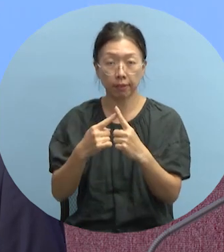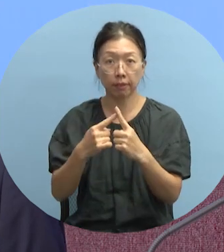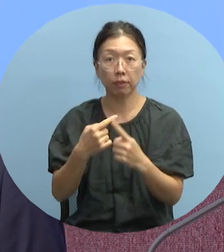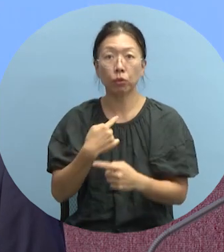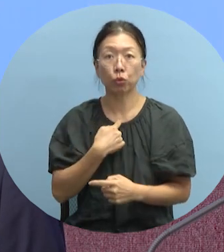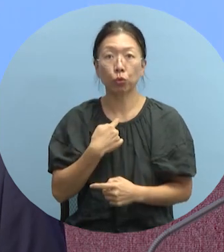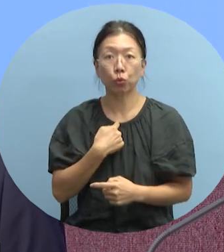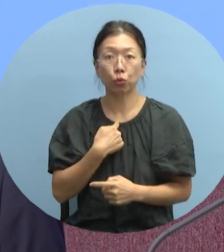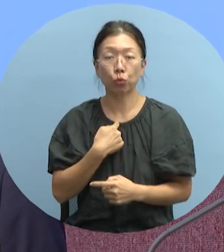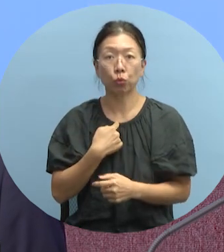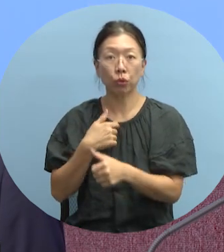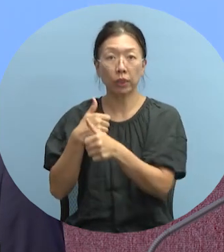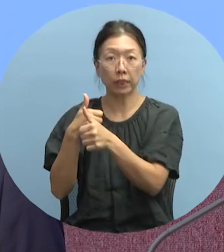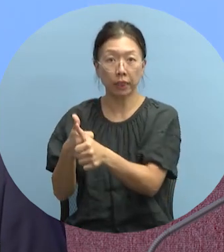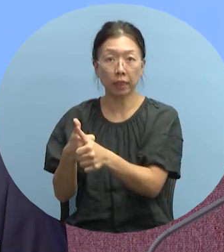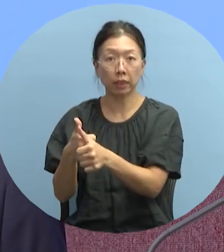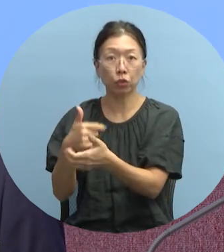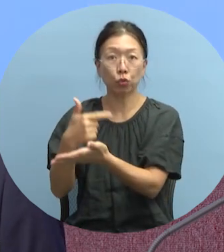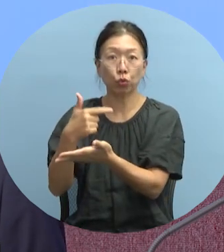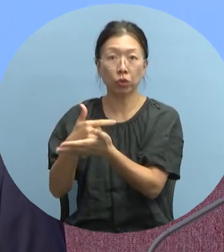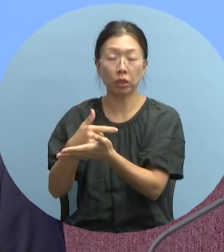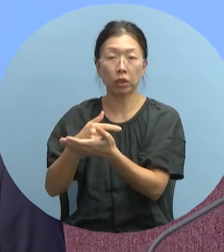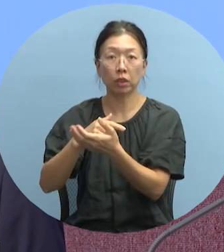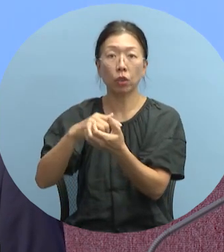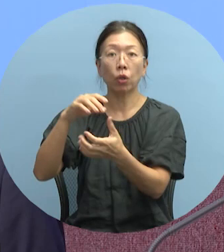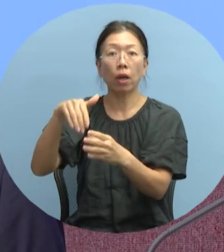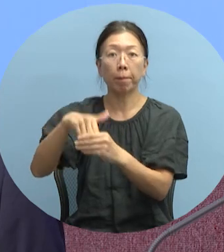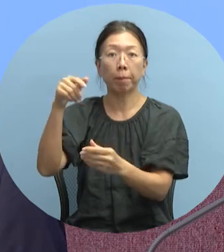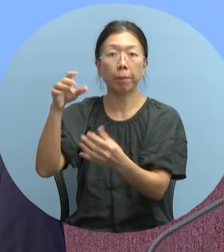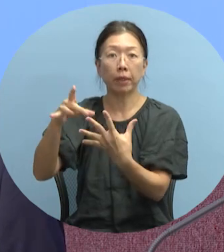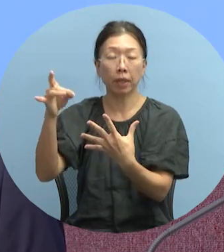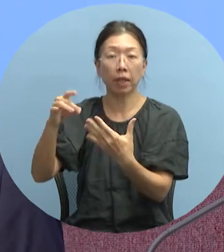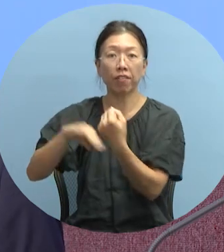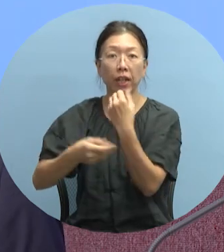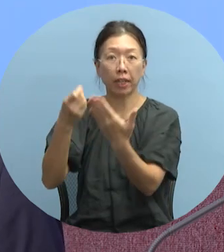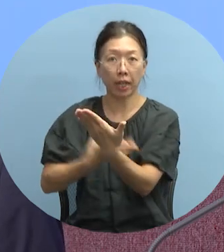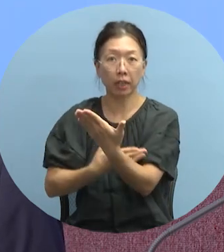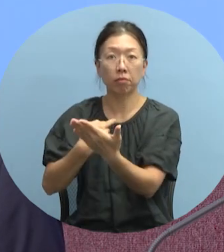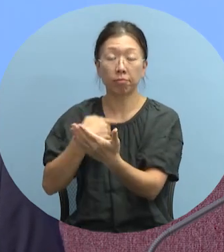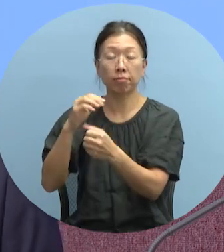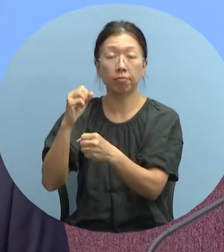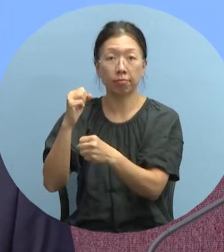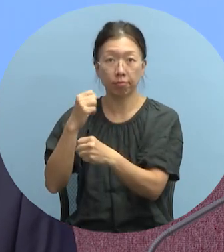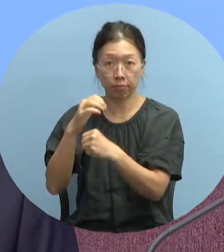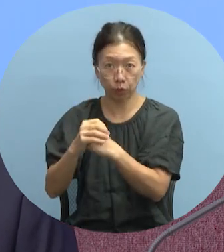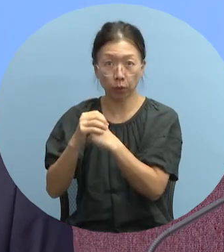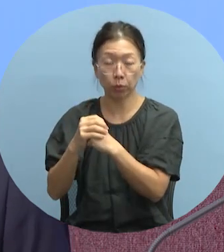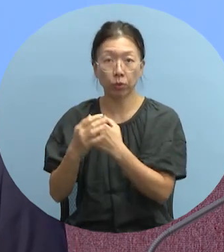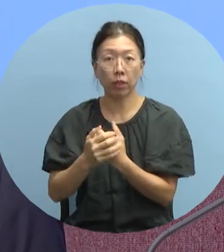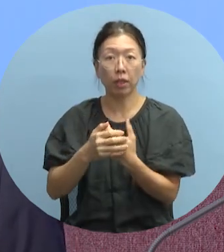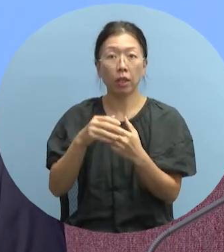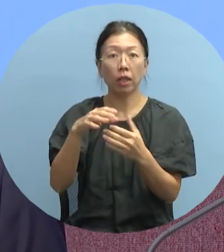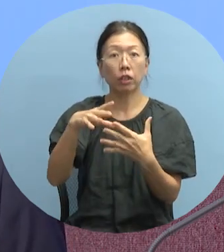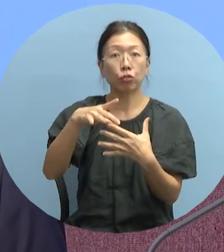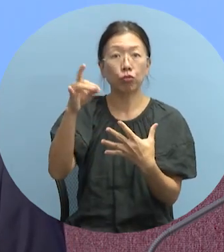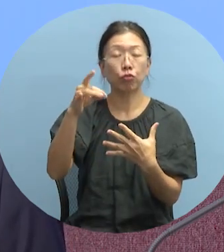意並遵守的重要的選舉法例和指引的規定和要求，咁選舉事務處咧